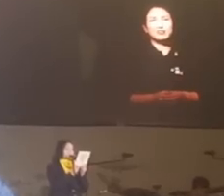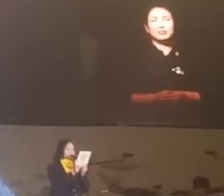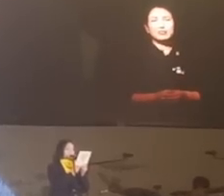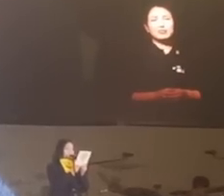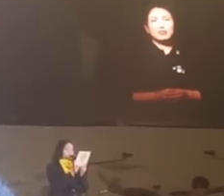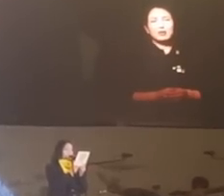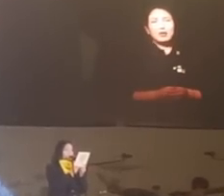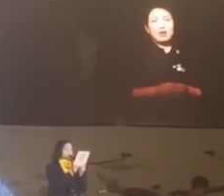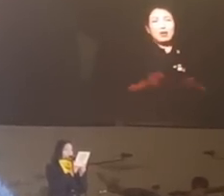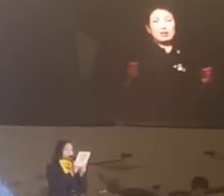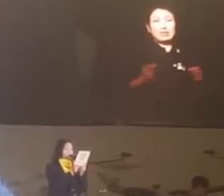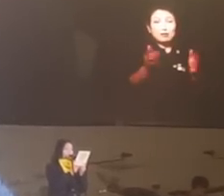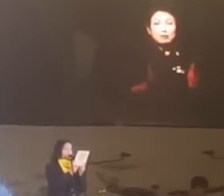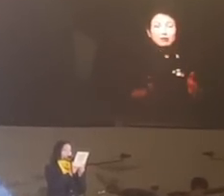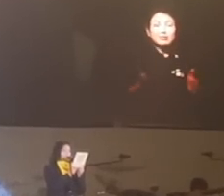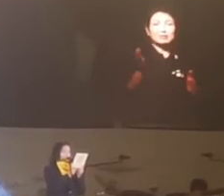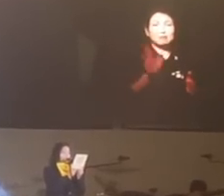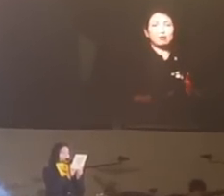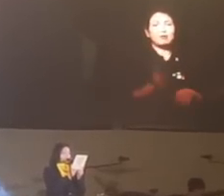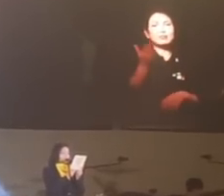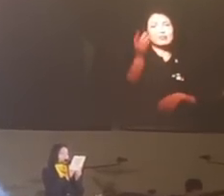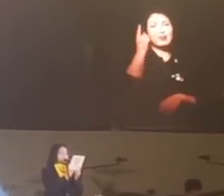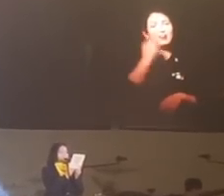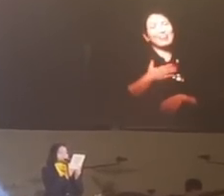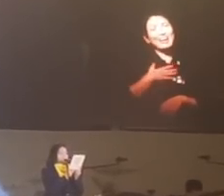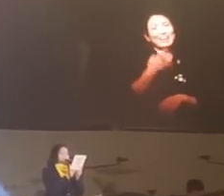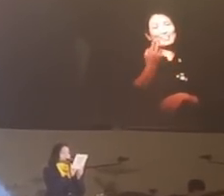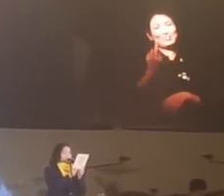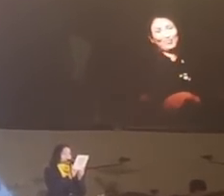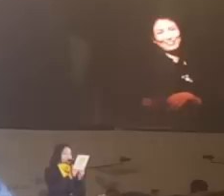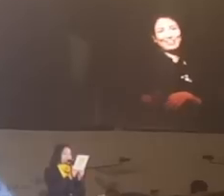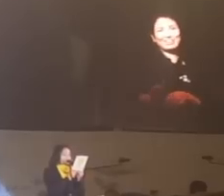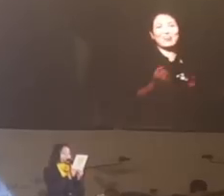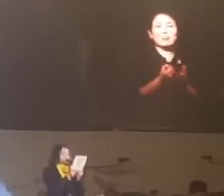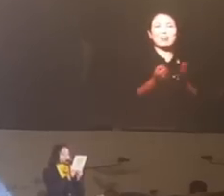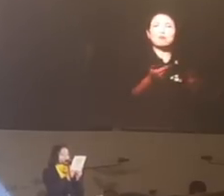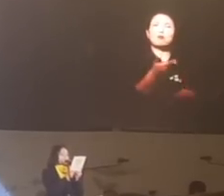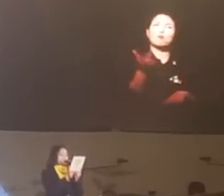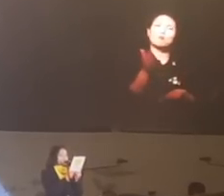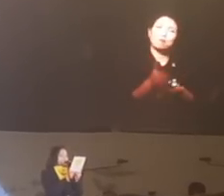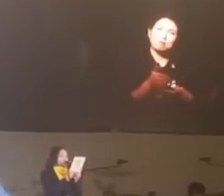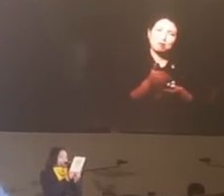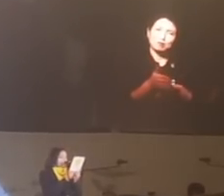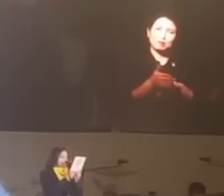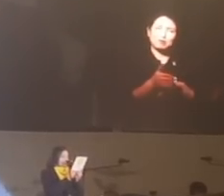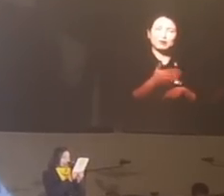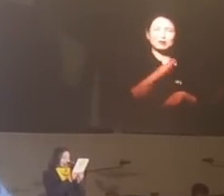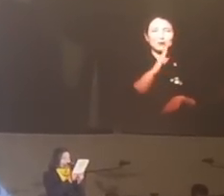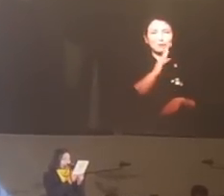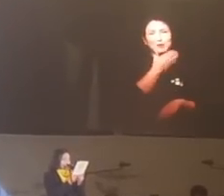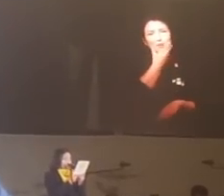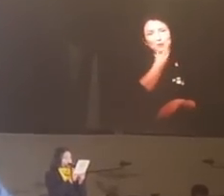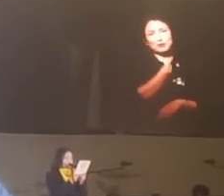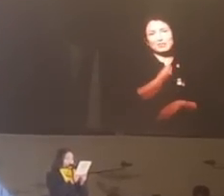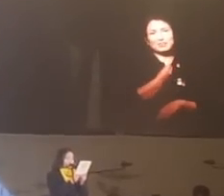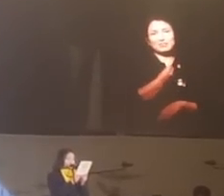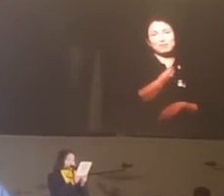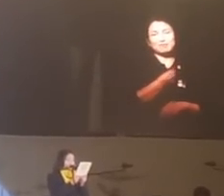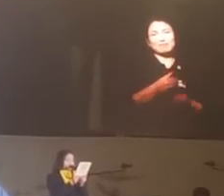짧은 순간이었지만 네가 내 동생이어서 너무 고마웠고 행복했어.